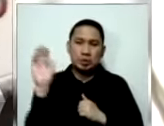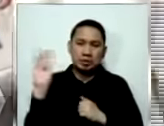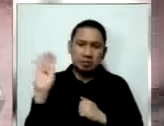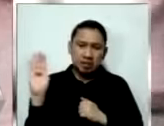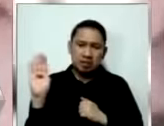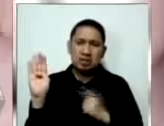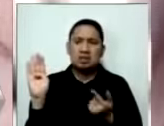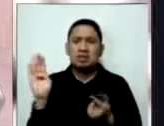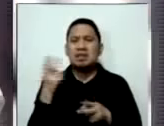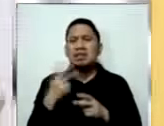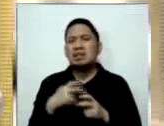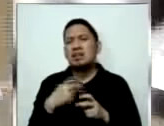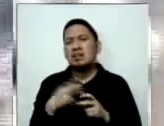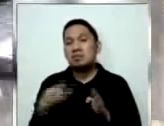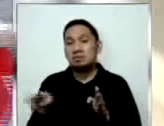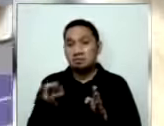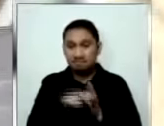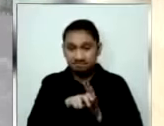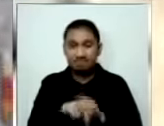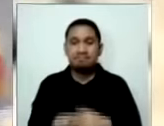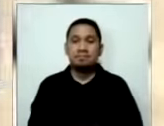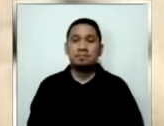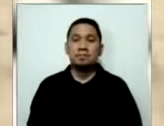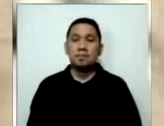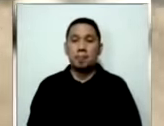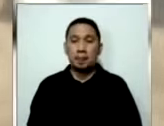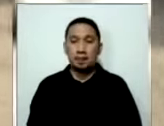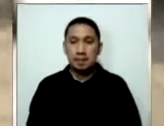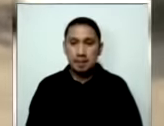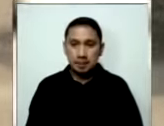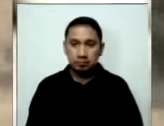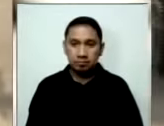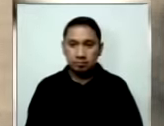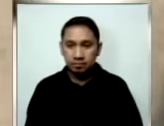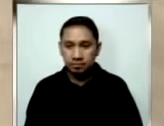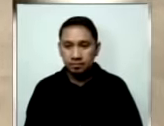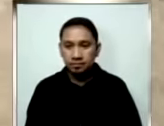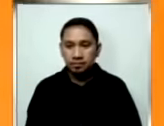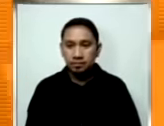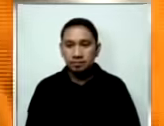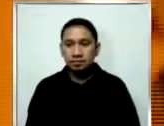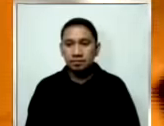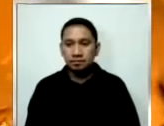lahumay. Bernadette Reyes, Nakatutok, 24 Oras.